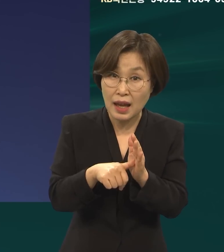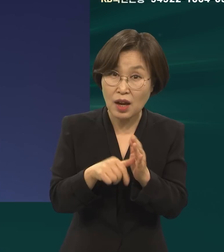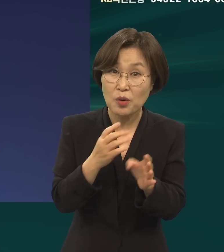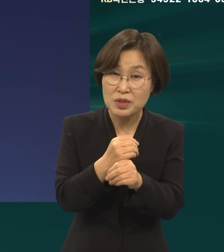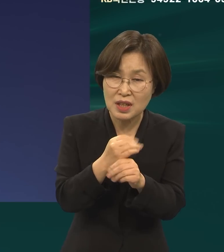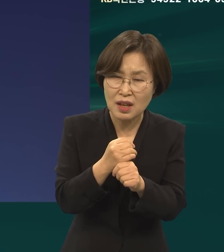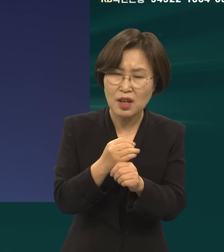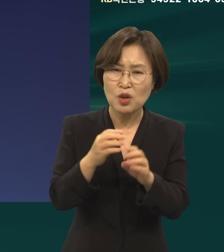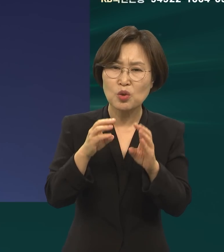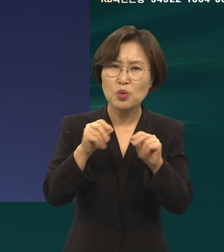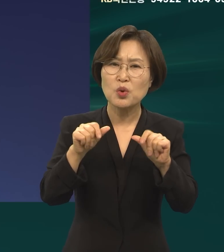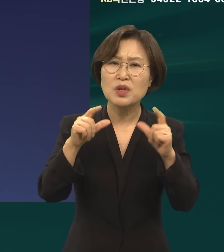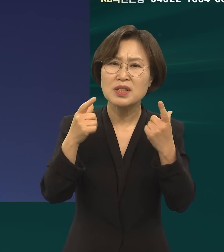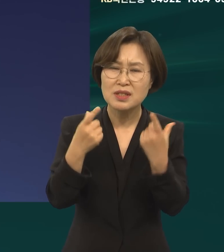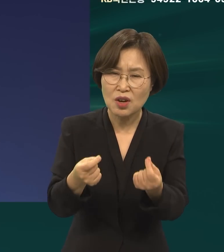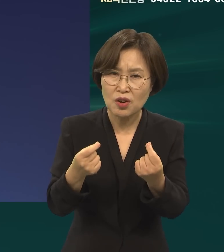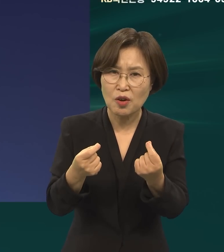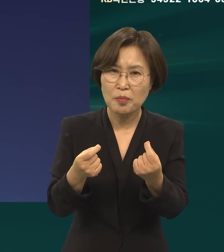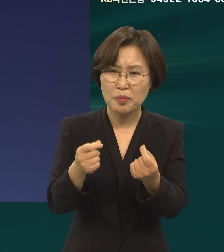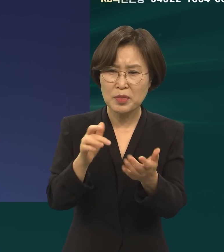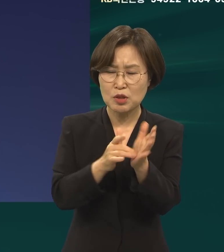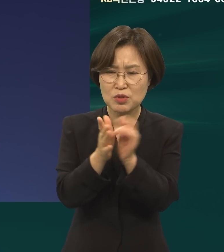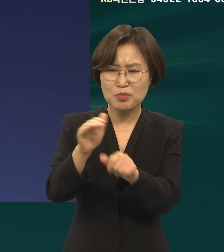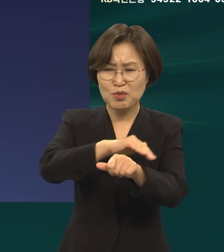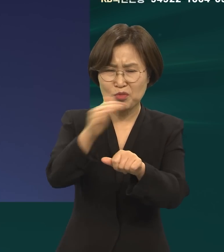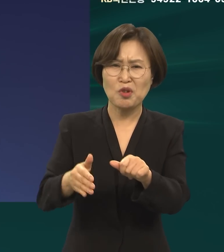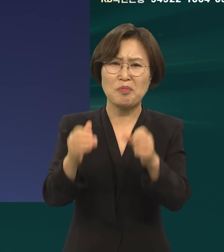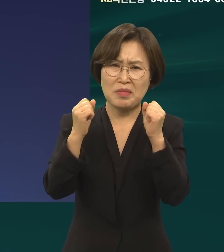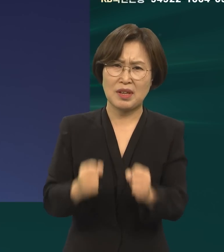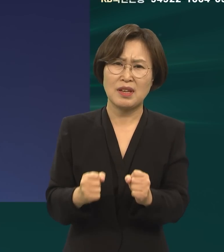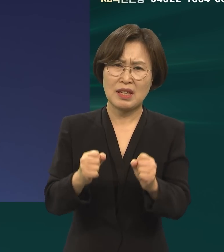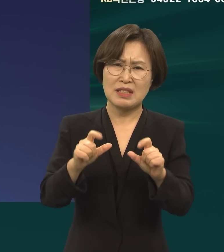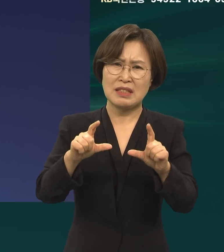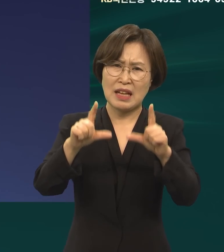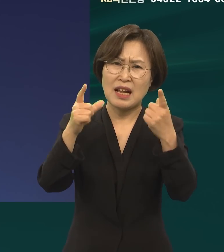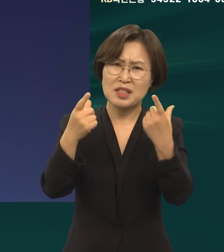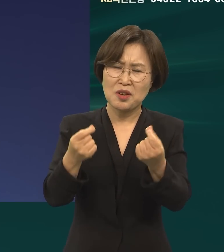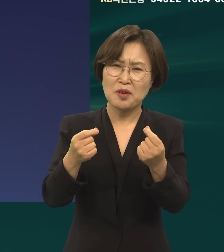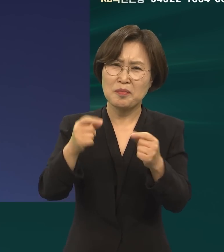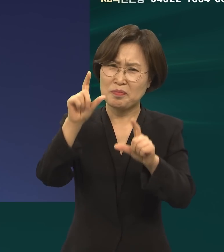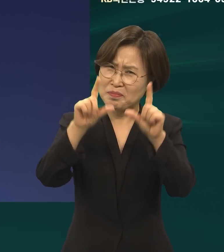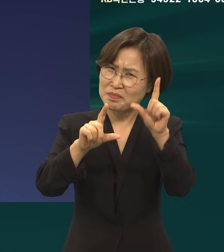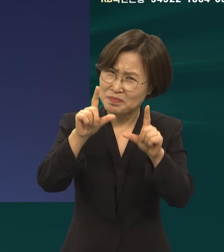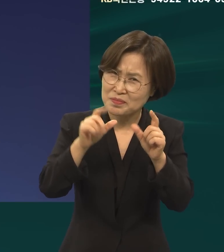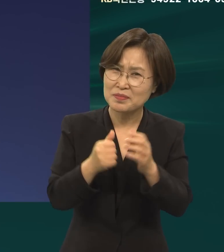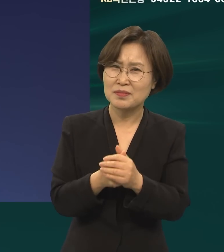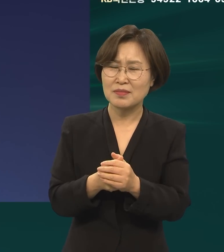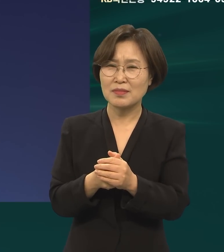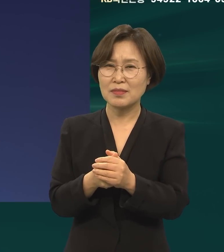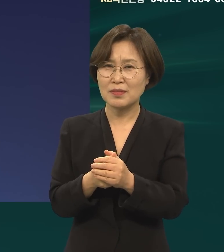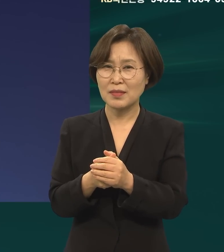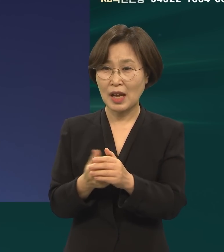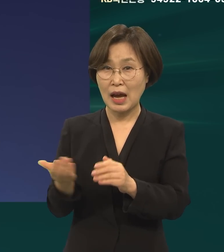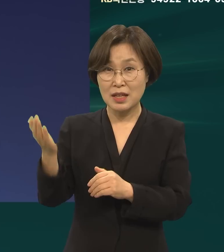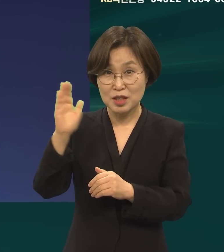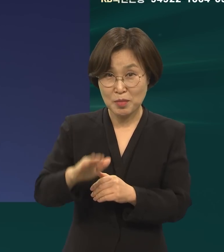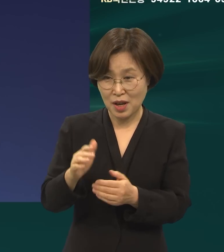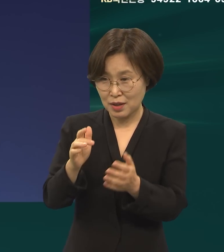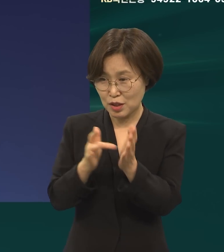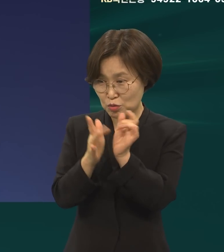토요일입니다. 이런 상징성을 갖고 있다는 말입니다. 근데 우리 주님은 부활하셨습니다.